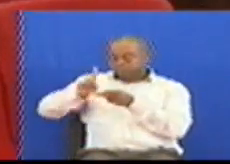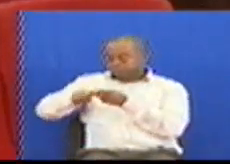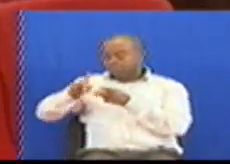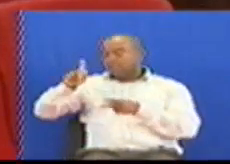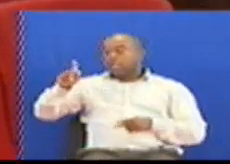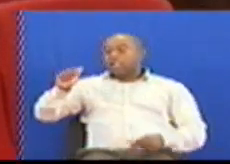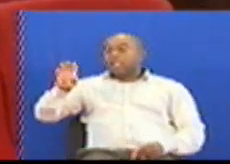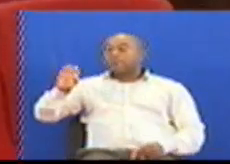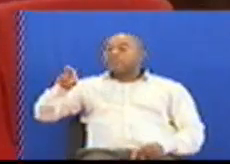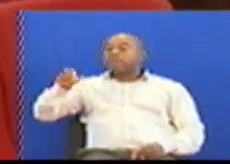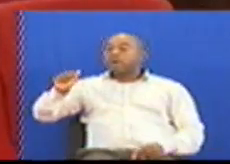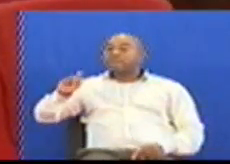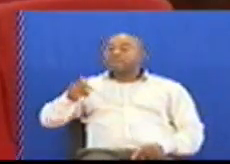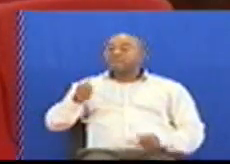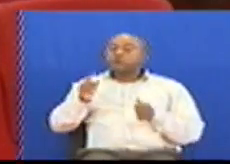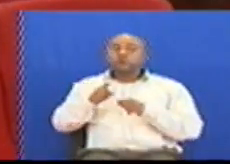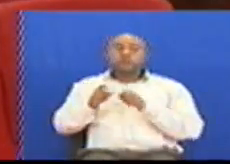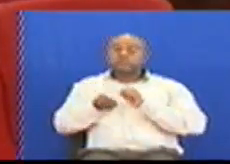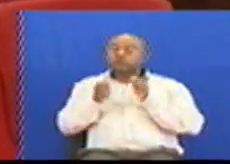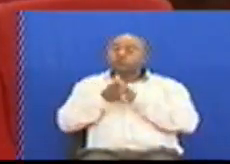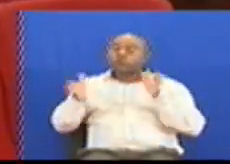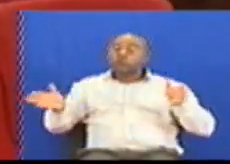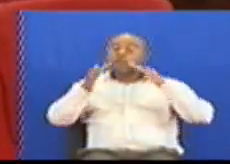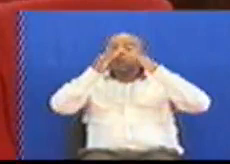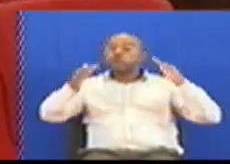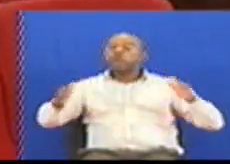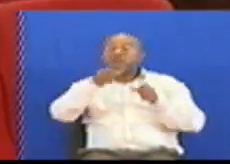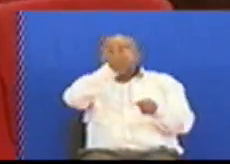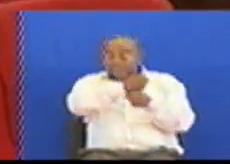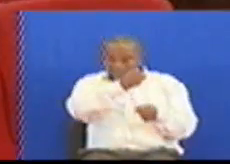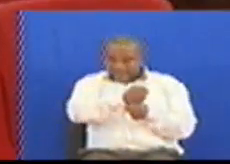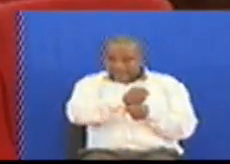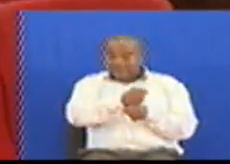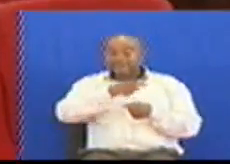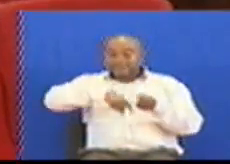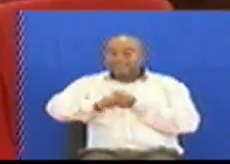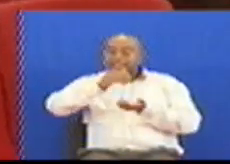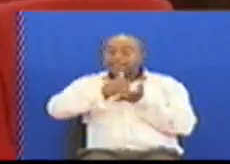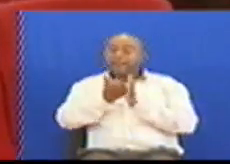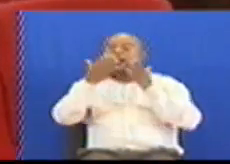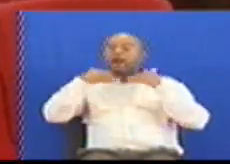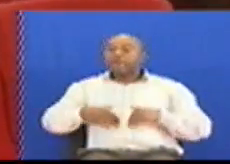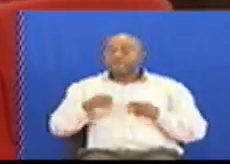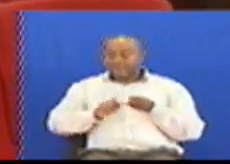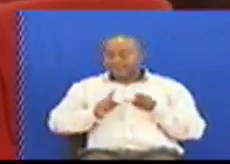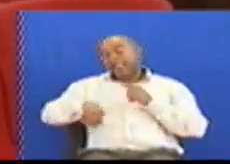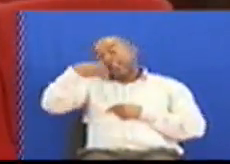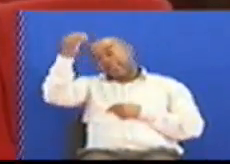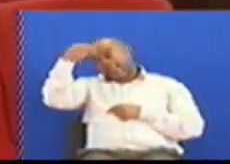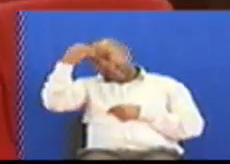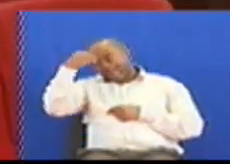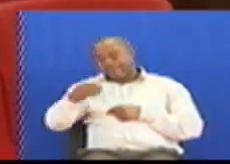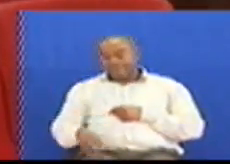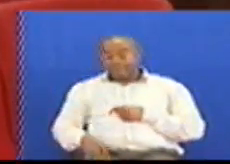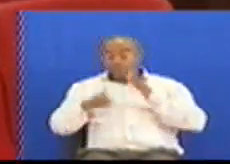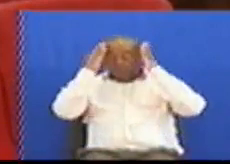tuna uhaba mkubwa wa nyumba za watumishi pamoja pia na watumishi wa idara ya afya pamoja na elimu. Mheshimiwa waziri,